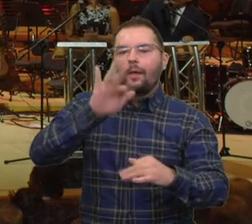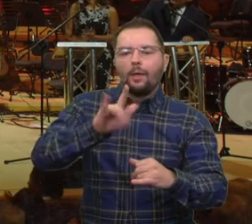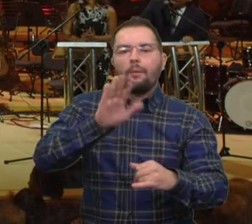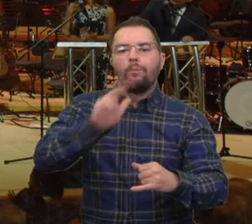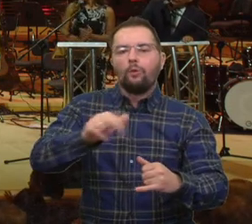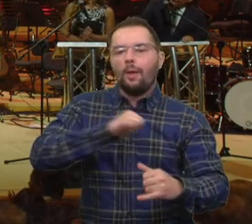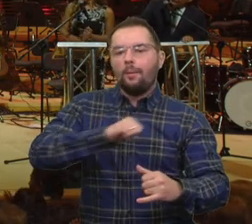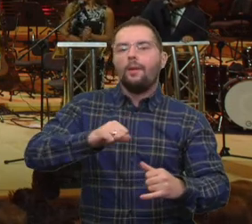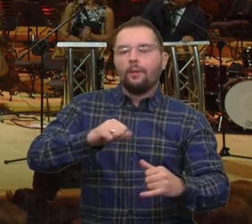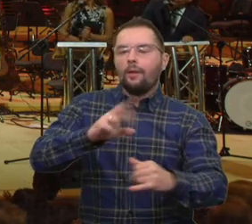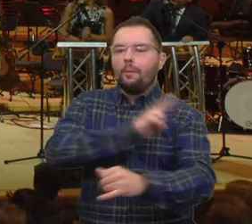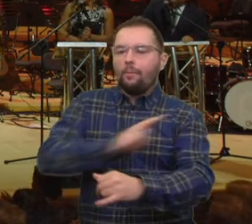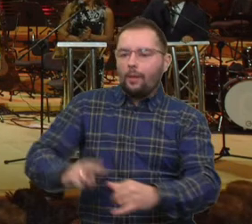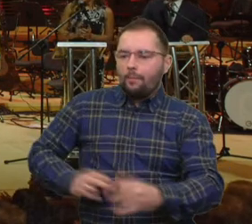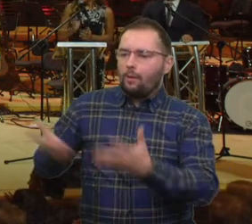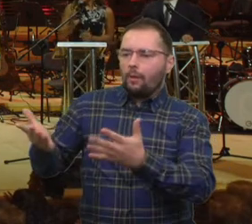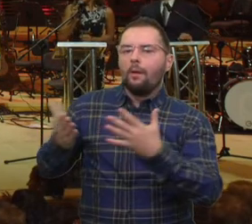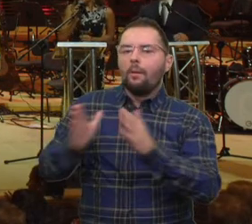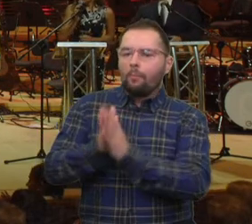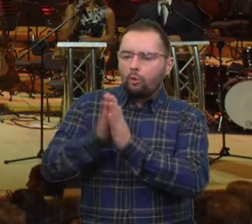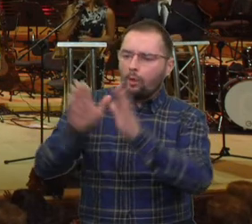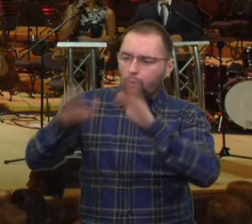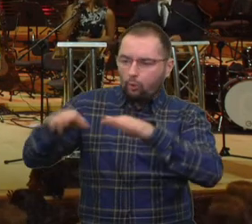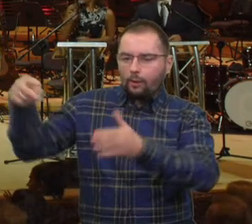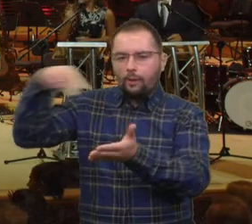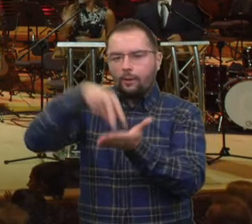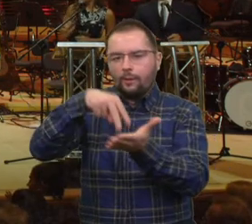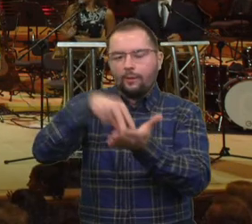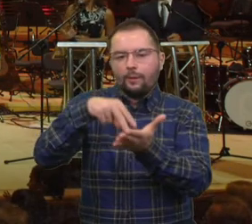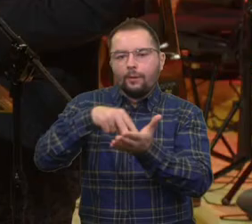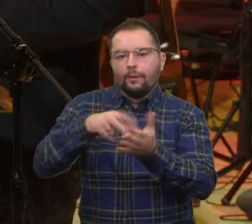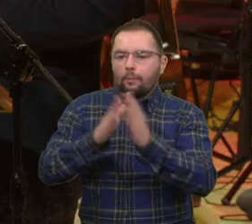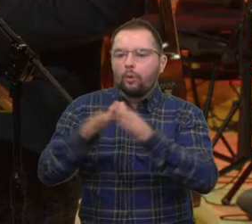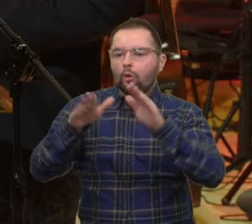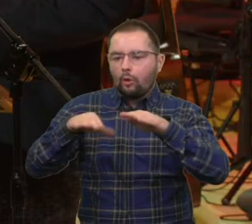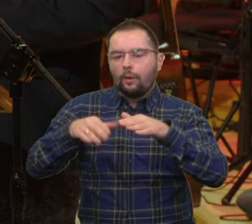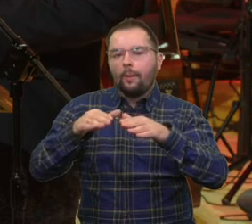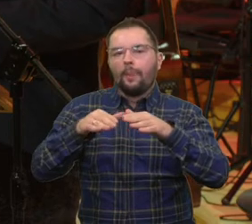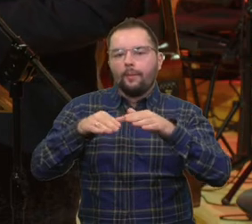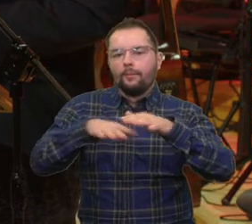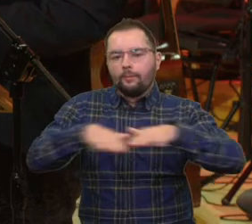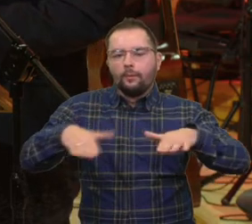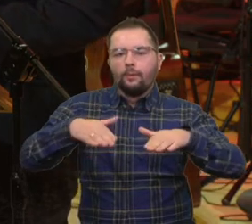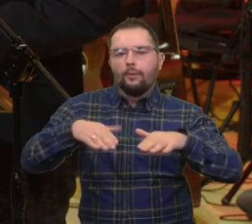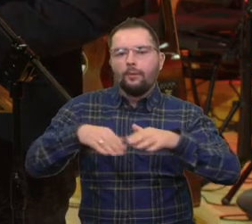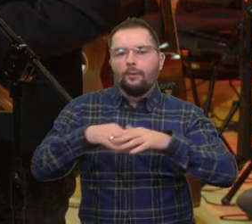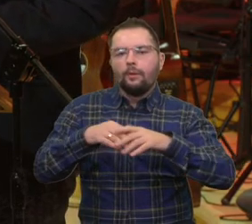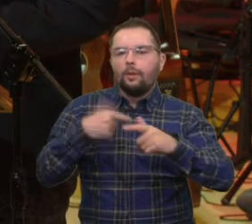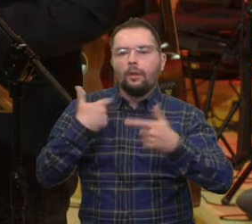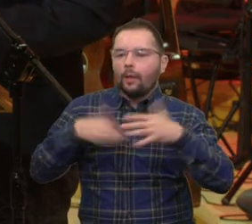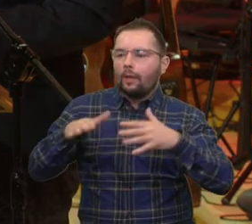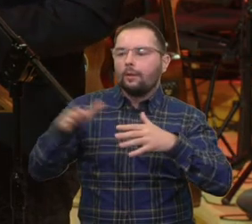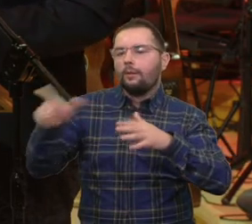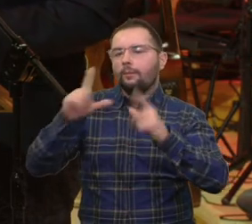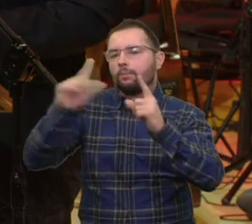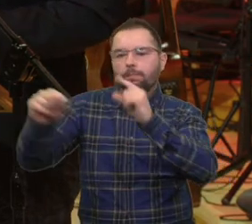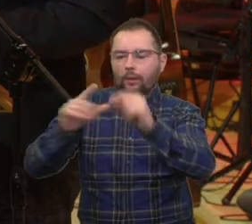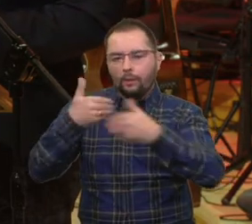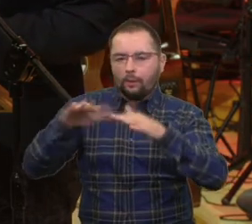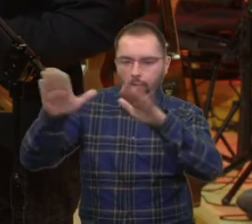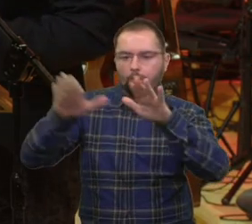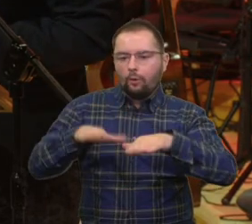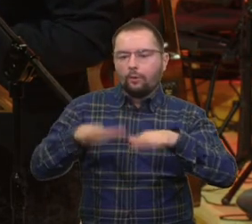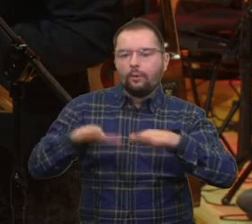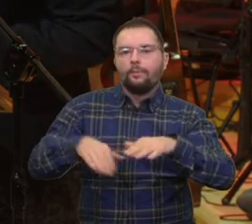nami zostać, mam nadzieję, na scenie. Panie profesorze, prosimy o pozostanie na scenie. My tak szybko Pana nie chcemy tutaj wypuszczać.